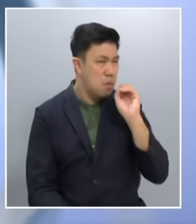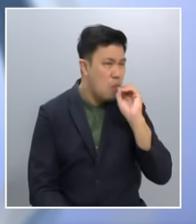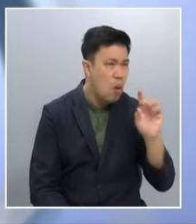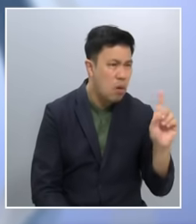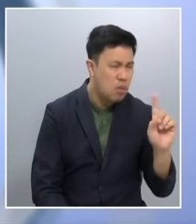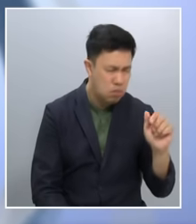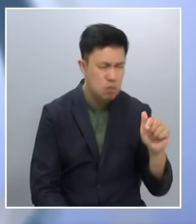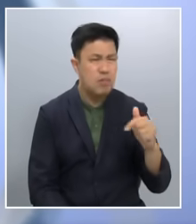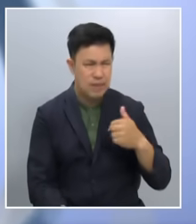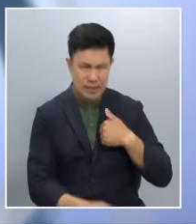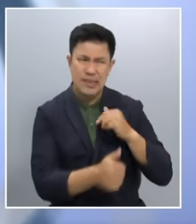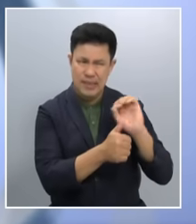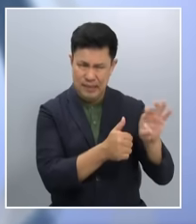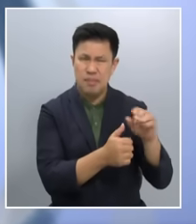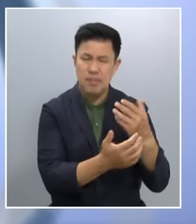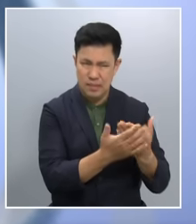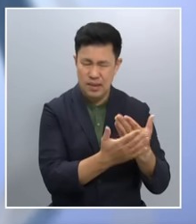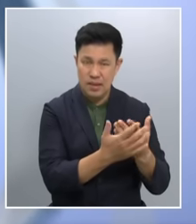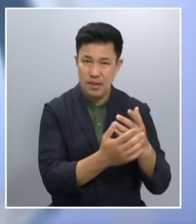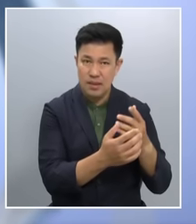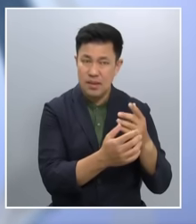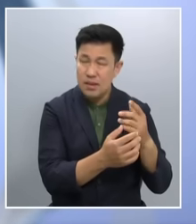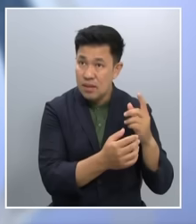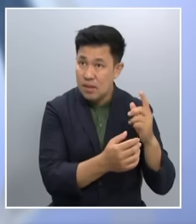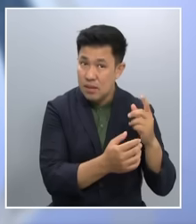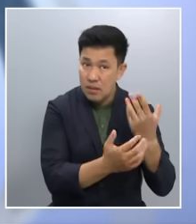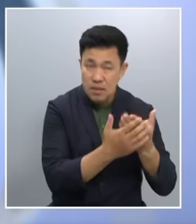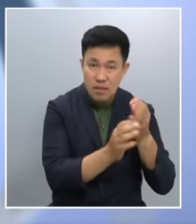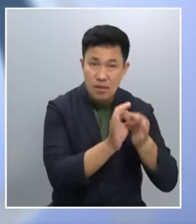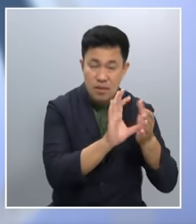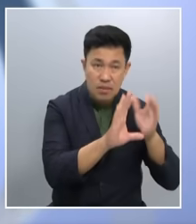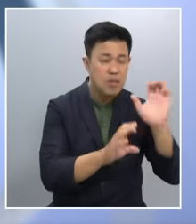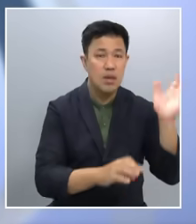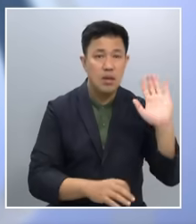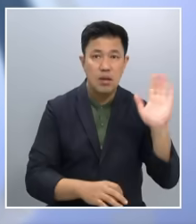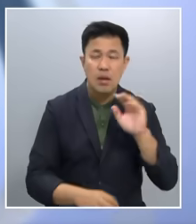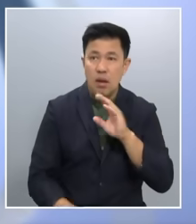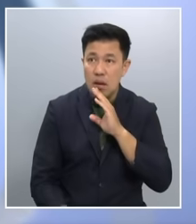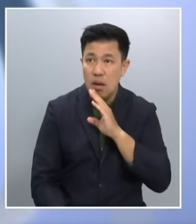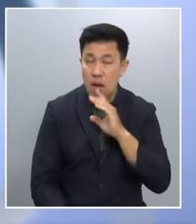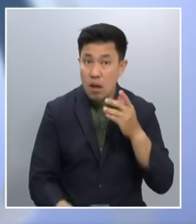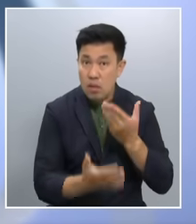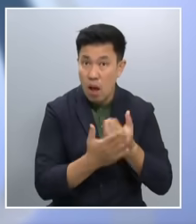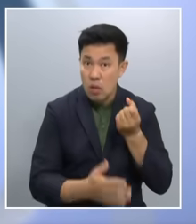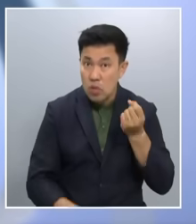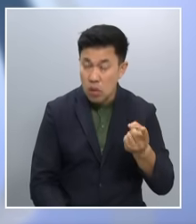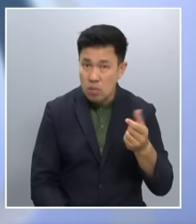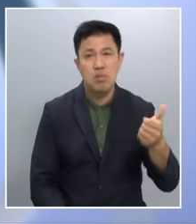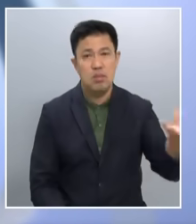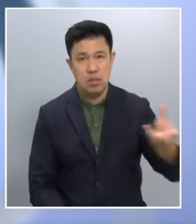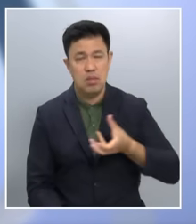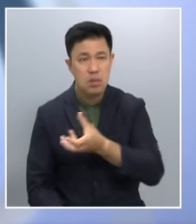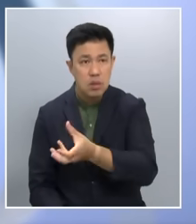ะนำเพิ่มเติมครับว่ายังไงอ่ะถ้าเกิดว่าจะต้องลำบากไปเบิกไปอะไรก็ไม่ต้องนะครับแต่ว่าถ้าเกิดว่าเป็นเงินสดนะครับเป็นที่สุดเพราะว่าถ้าอะ